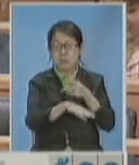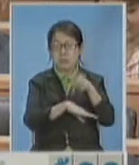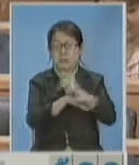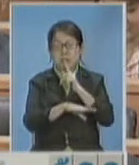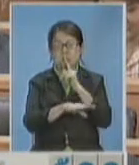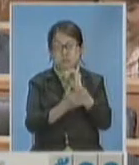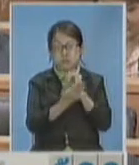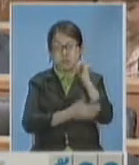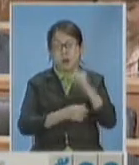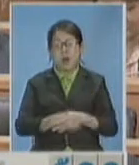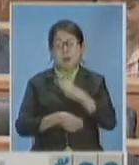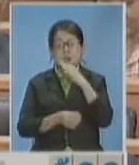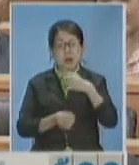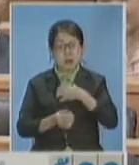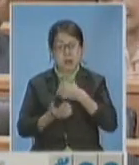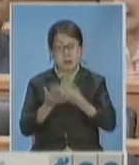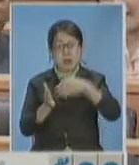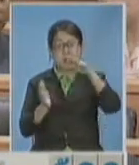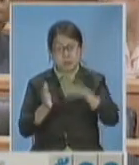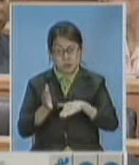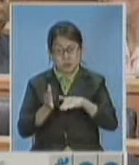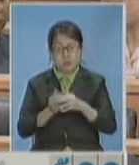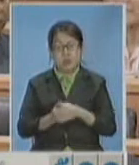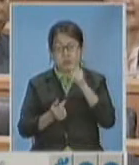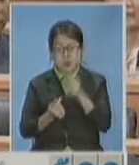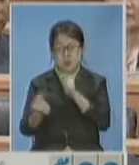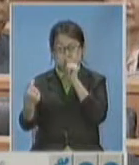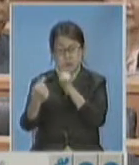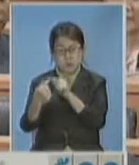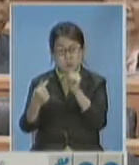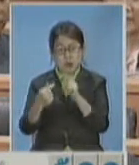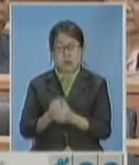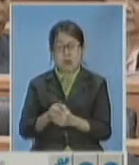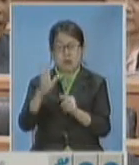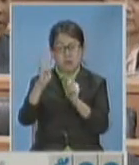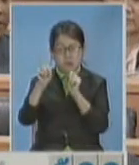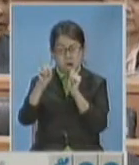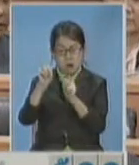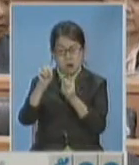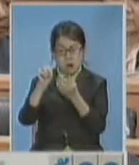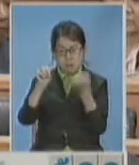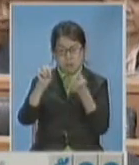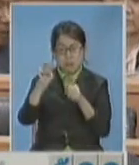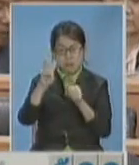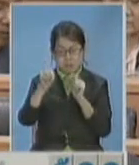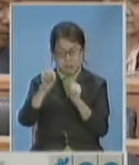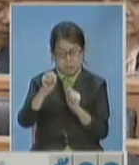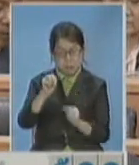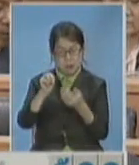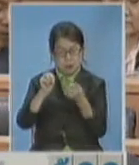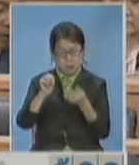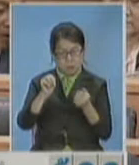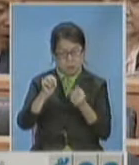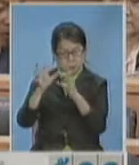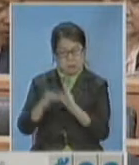นที่ว่าถ้าจะปรับลดนะครับต้องให้สอดคล้องกับการปรับลดรายมาตรามีสมาชิก